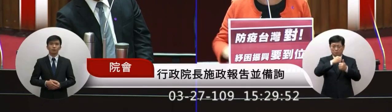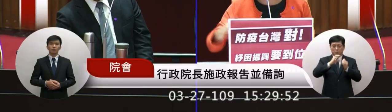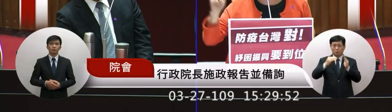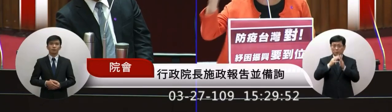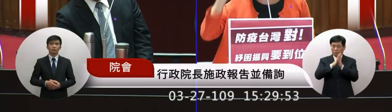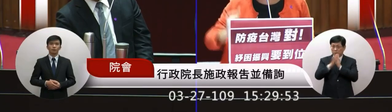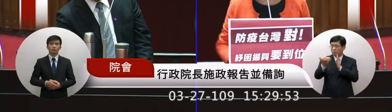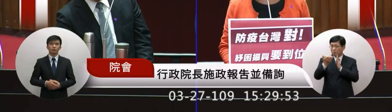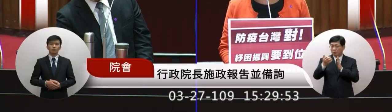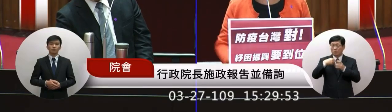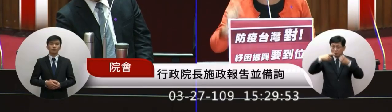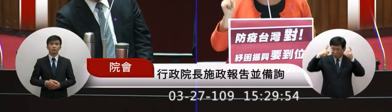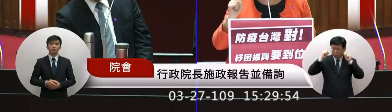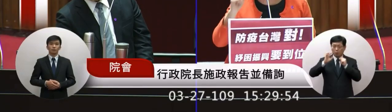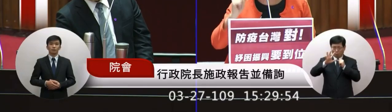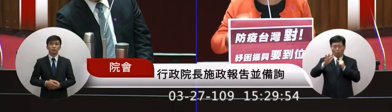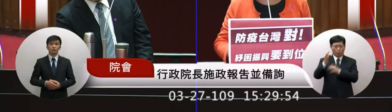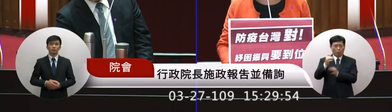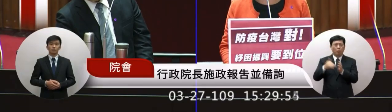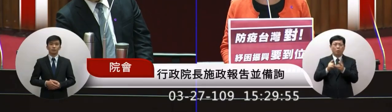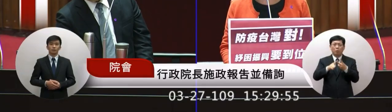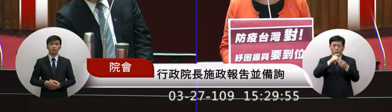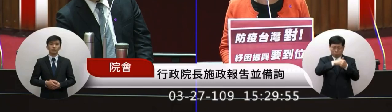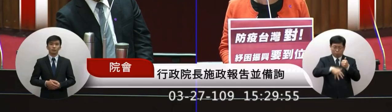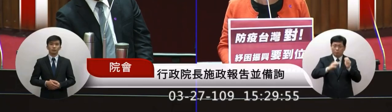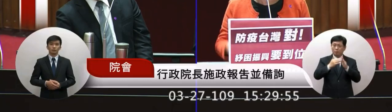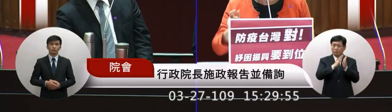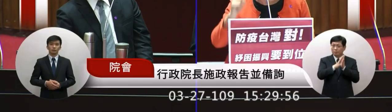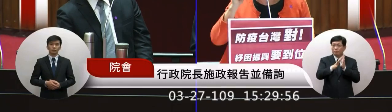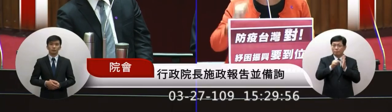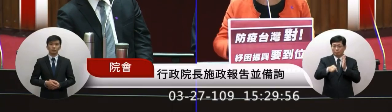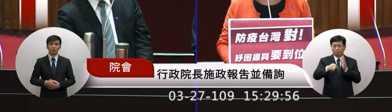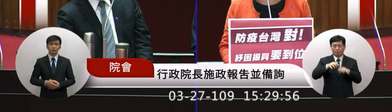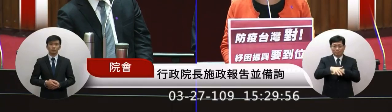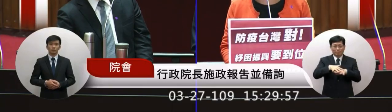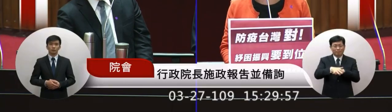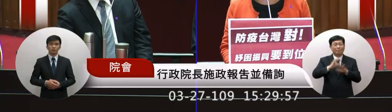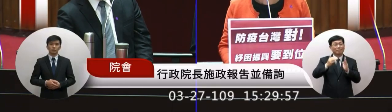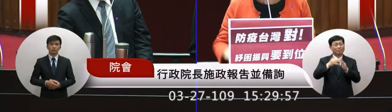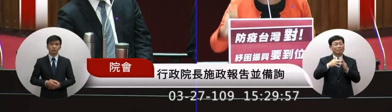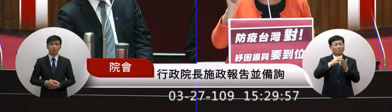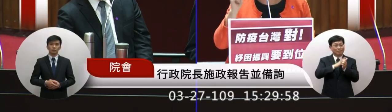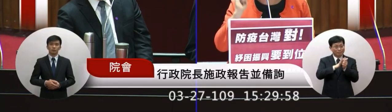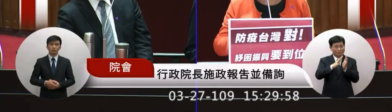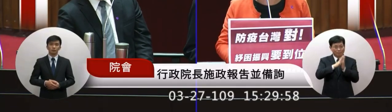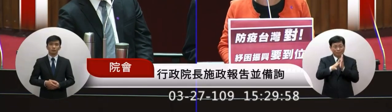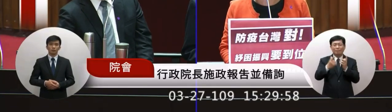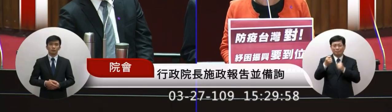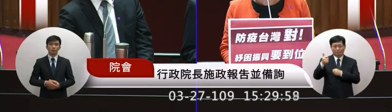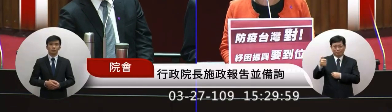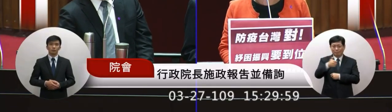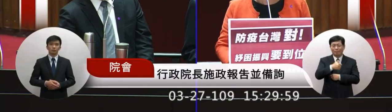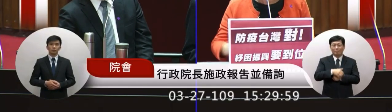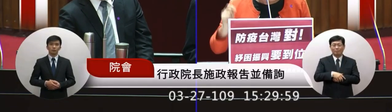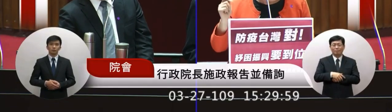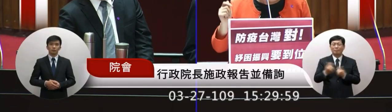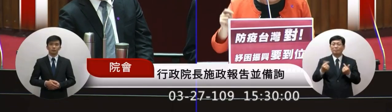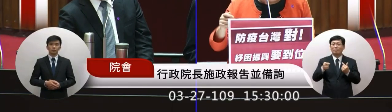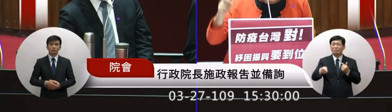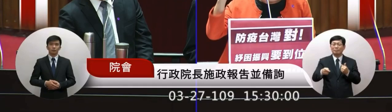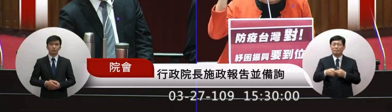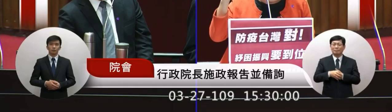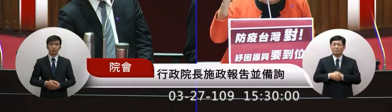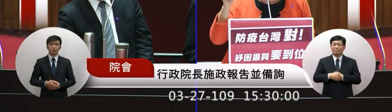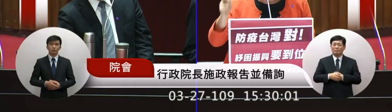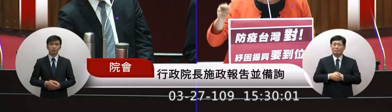队，讨论口罩国家队，那就要某组织国家队嘛哈，这个纺织国家队了，这样子讲。所以也感谢他们哦，包括这些